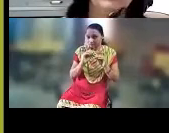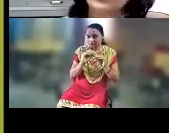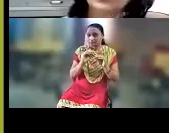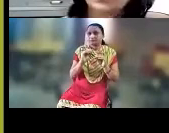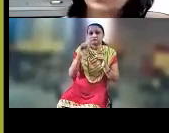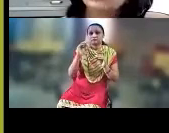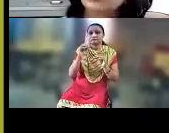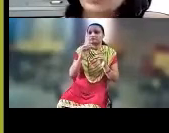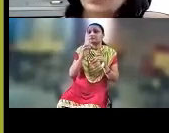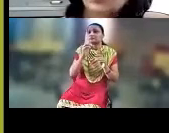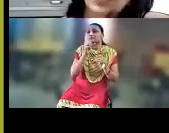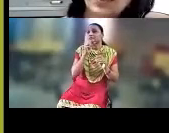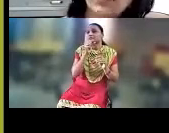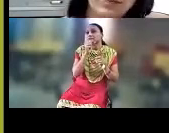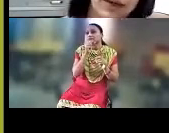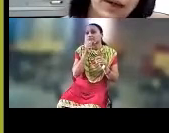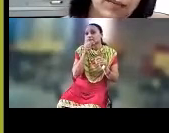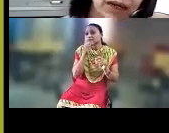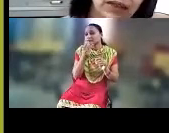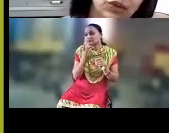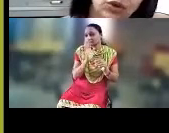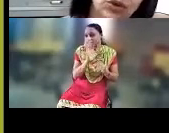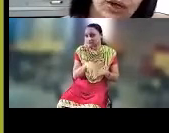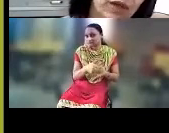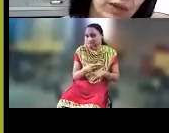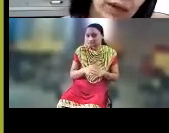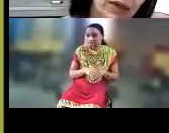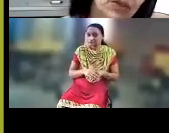मैंने। इसमें मैंने उनके डेवलपमेंटल